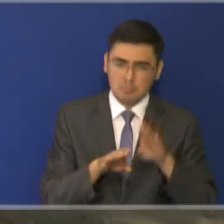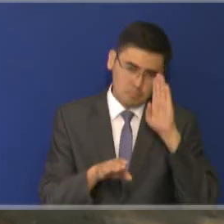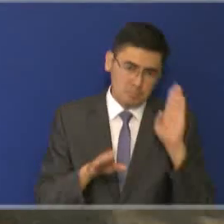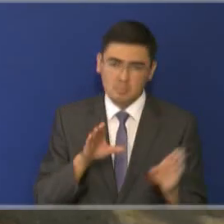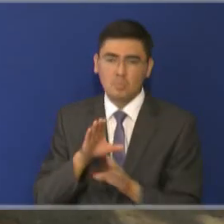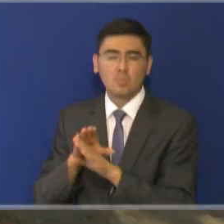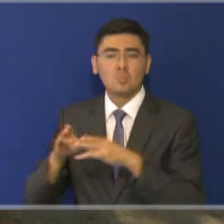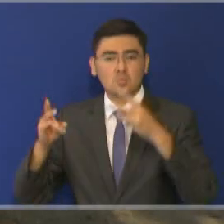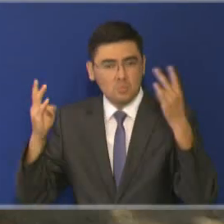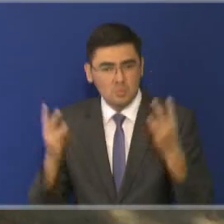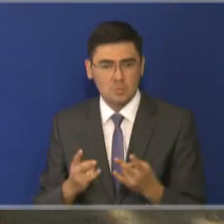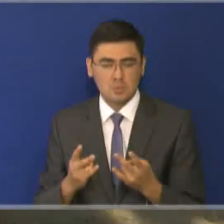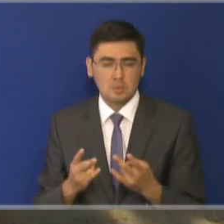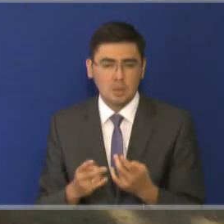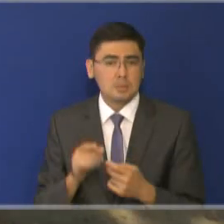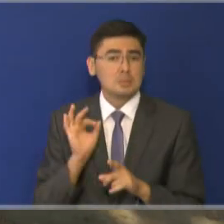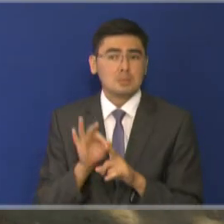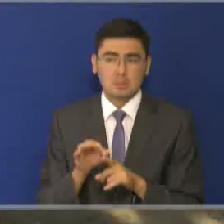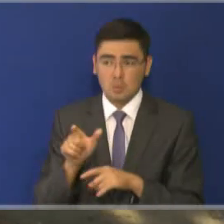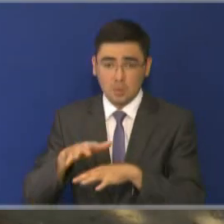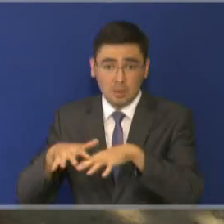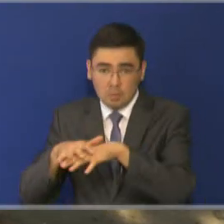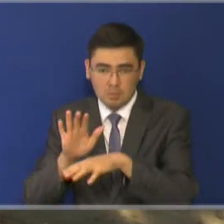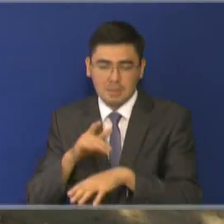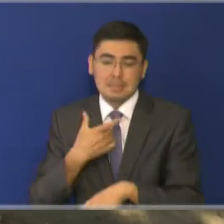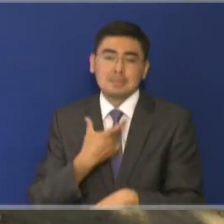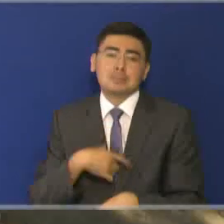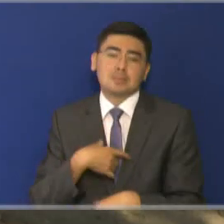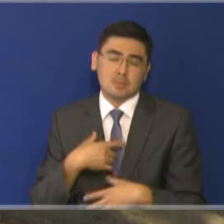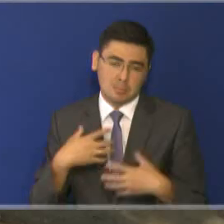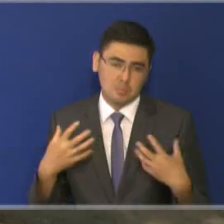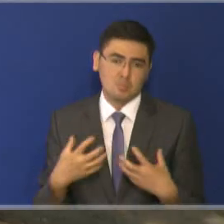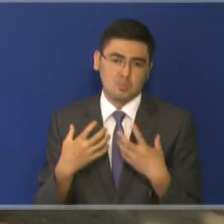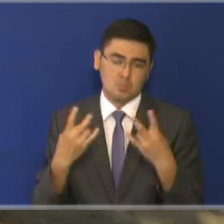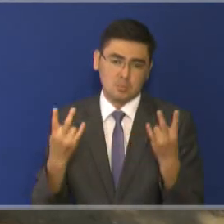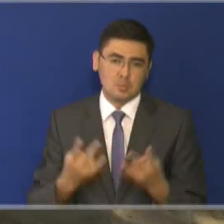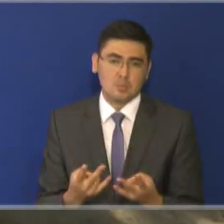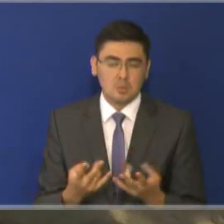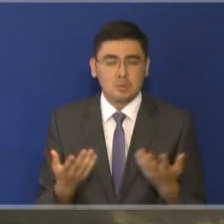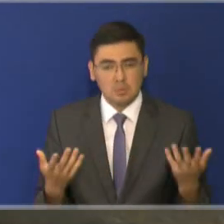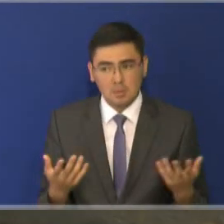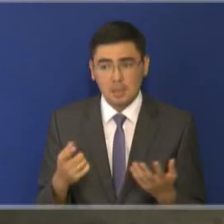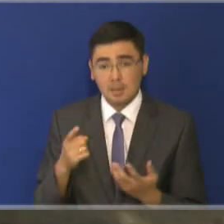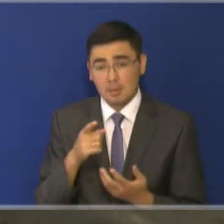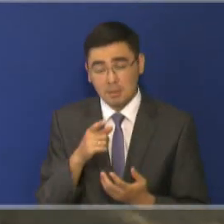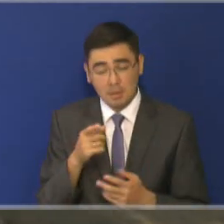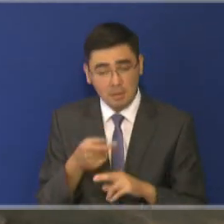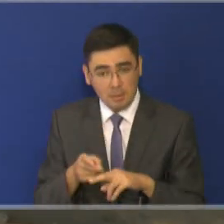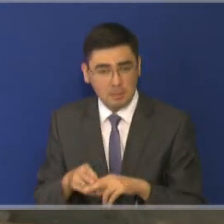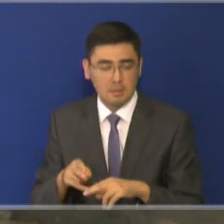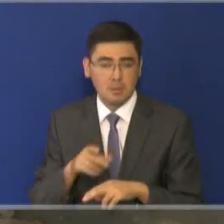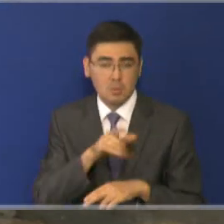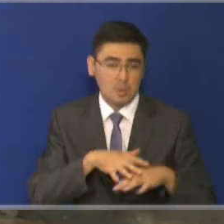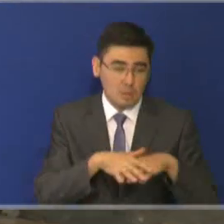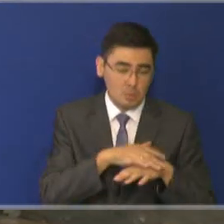үшін, енді халықтың өз үшін жақсылық бәрін айтып жатыр ғой. Сондықтан жақсы. Халық қазір